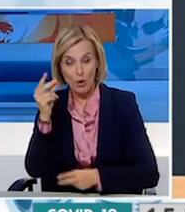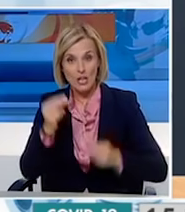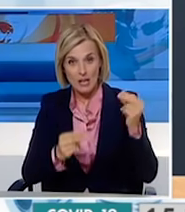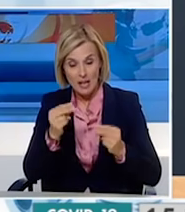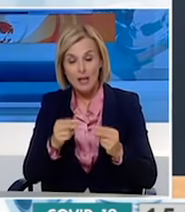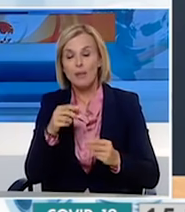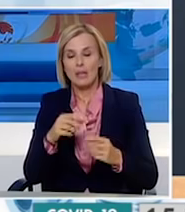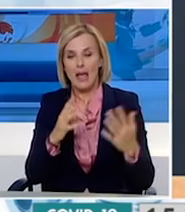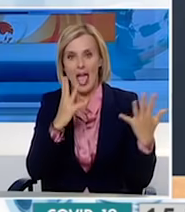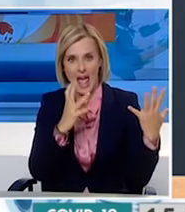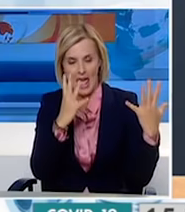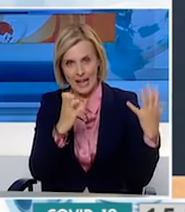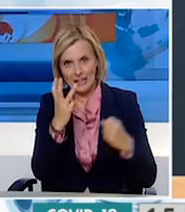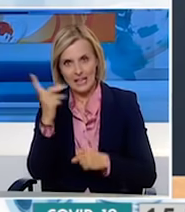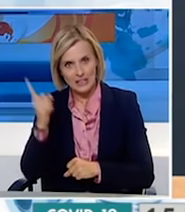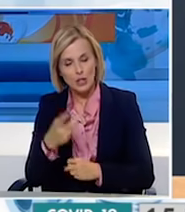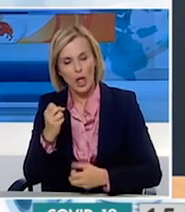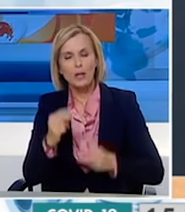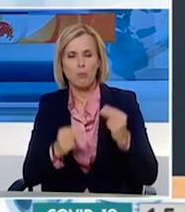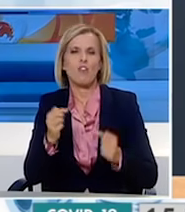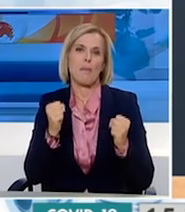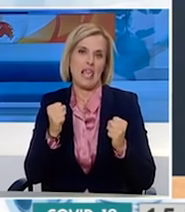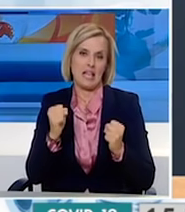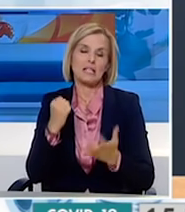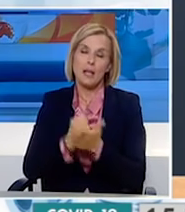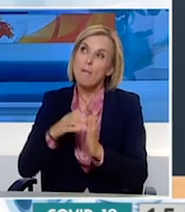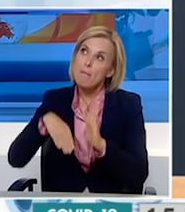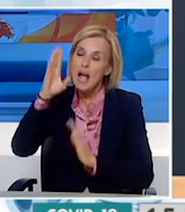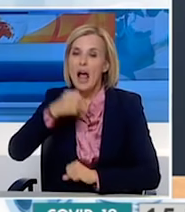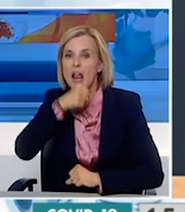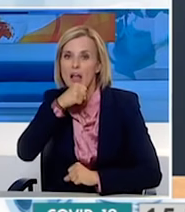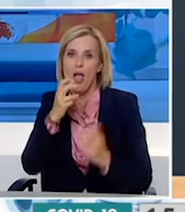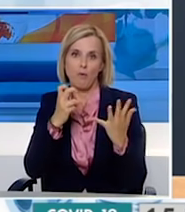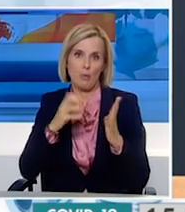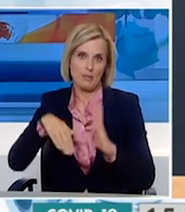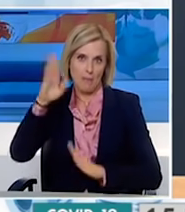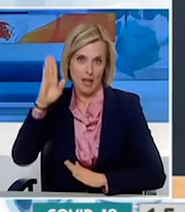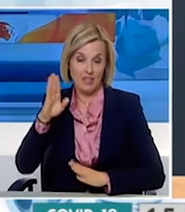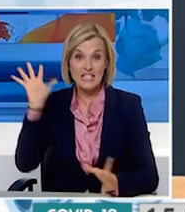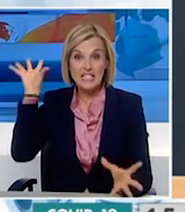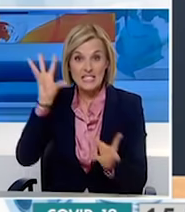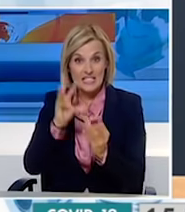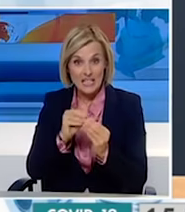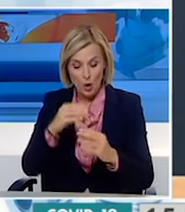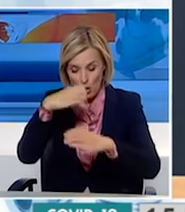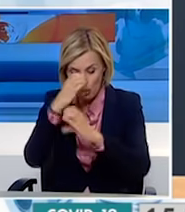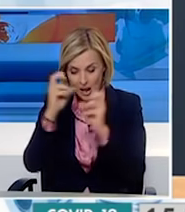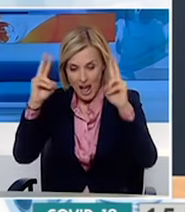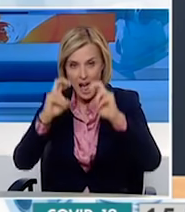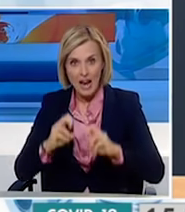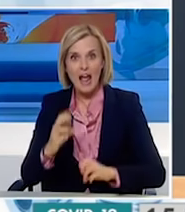υποκείμενο νόσημα ή και ηλικία 70 ετών και άνω. Έχουν έως σήμερα συνολικά ελεγχθεί 90.043 κλινικά